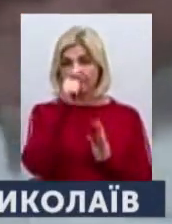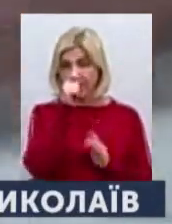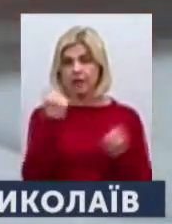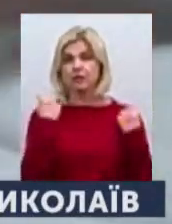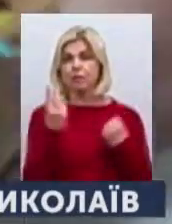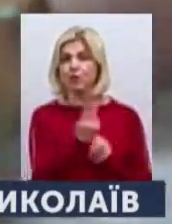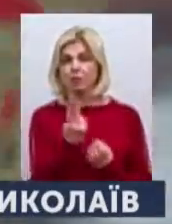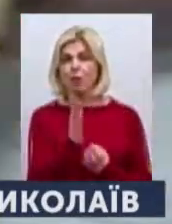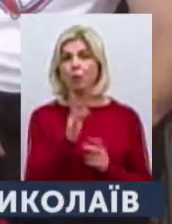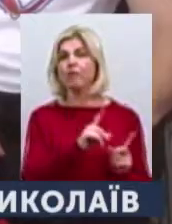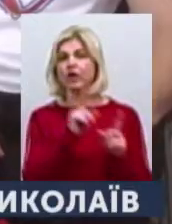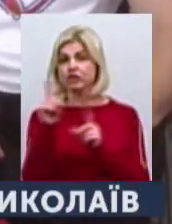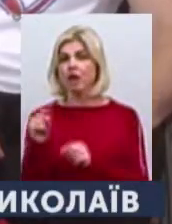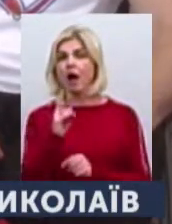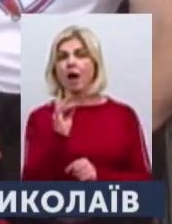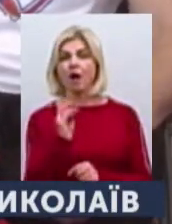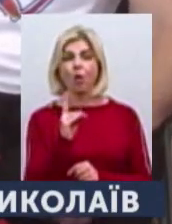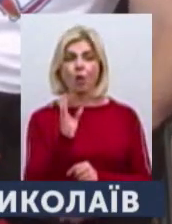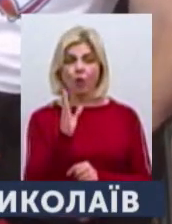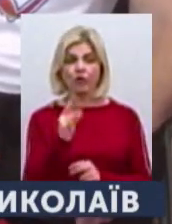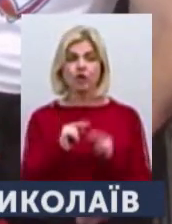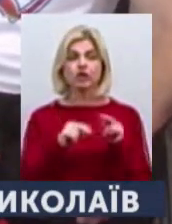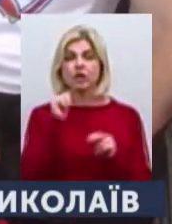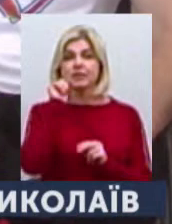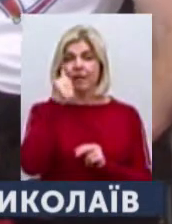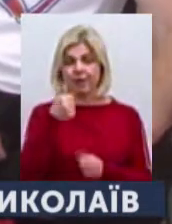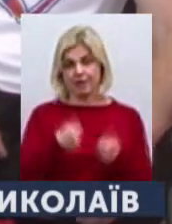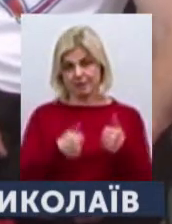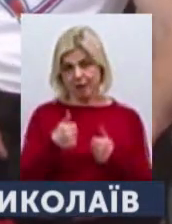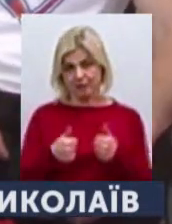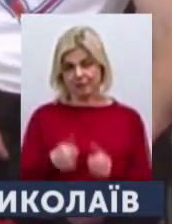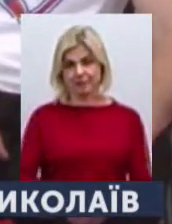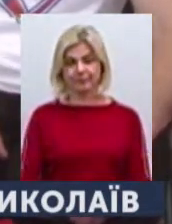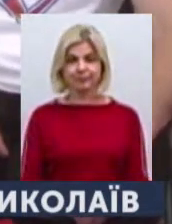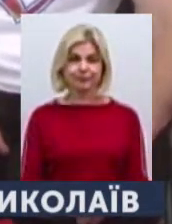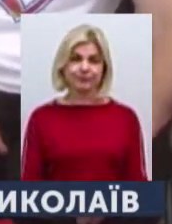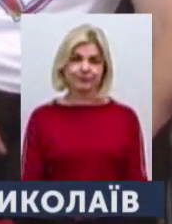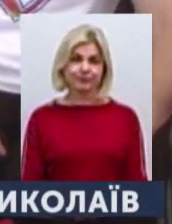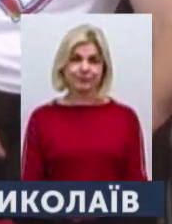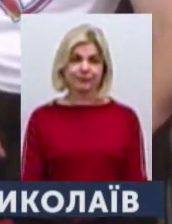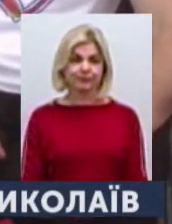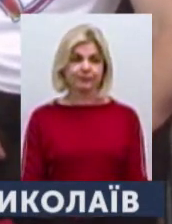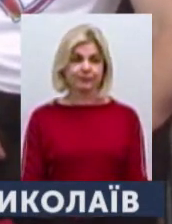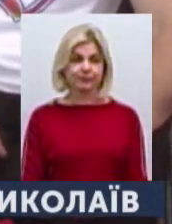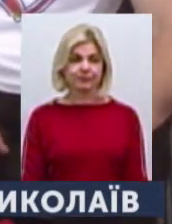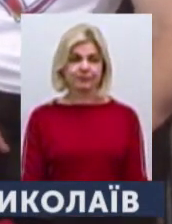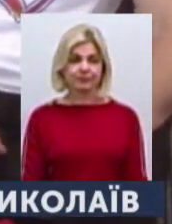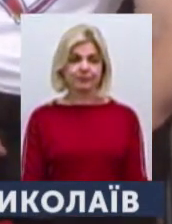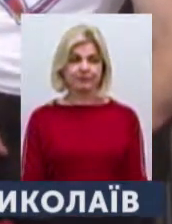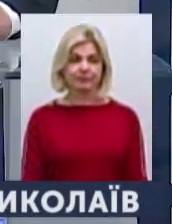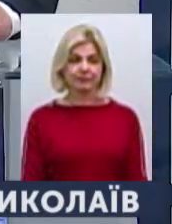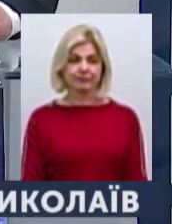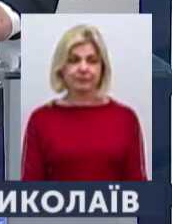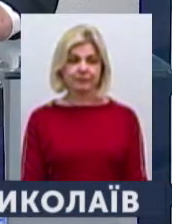спортсмени будуть від'їжджати до Кракова і вже через день змагатимуться. Вікторія Чернявська, Ігор Чорний, телевізійні новини